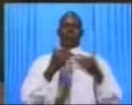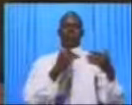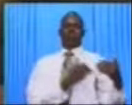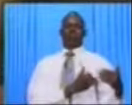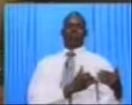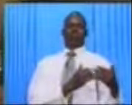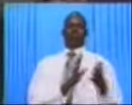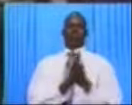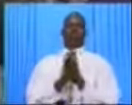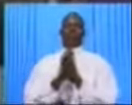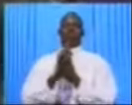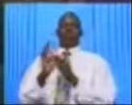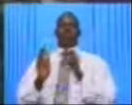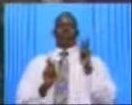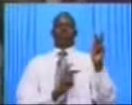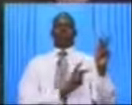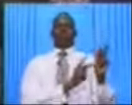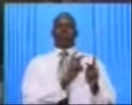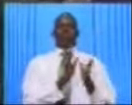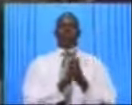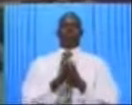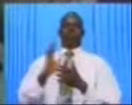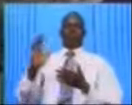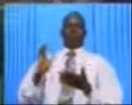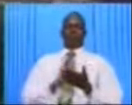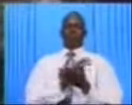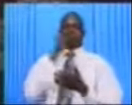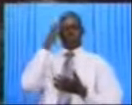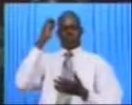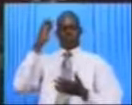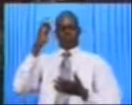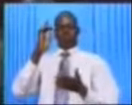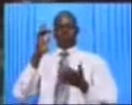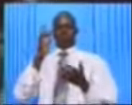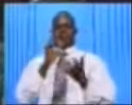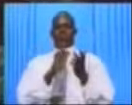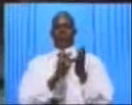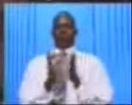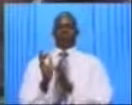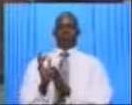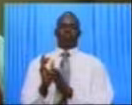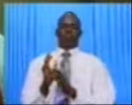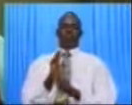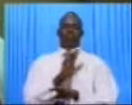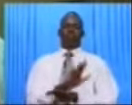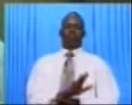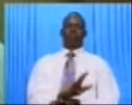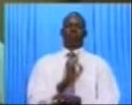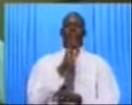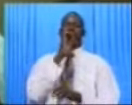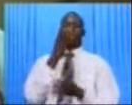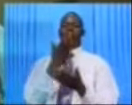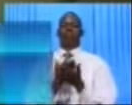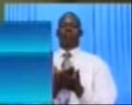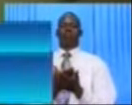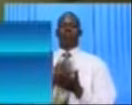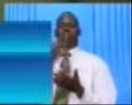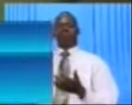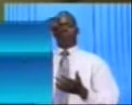l'arrivée de l'invité vedette, le chanteur Guy Christ Israël. La soirée, en tout cas, elle était bonne,